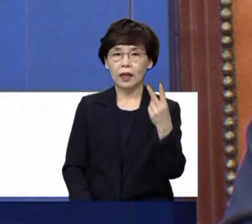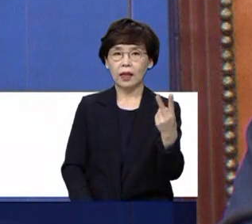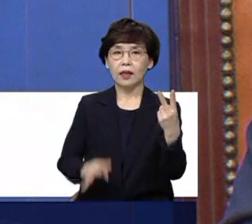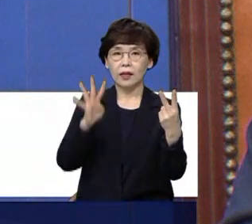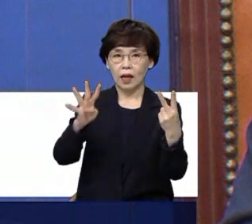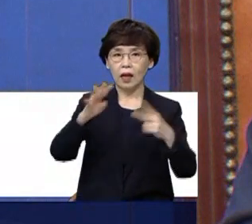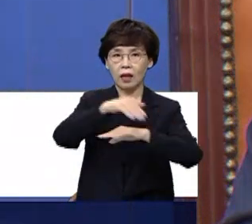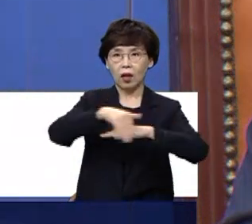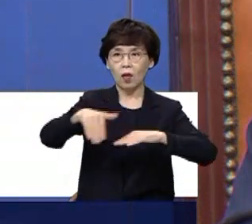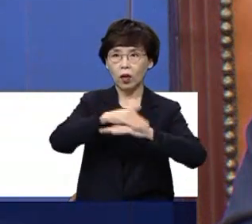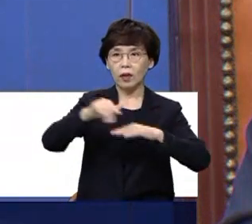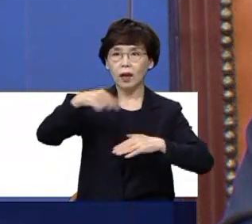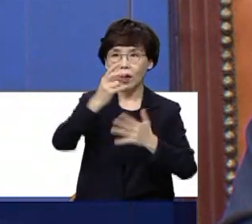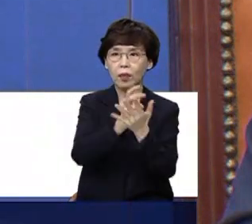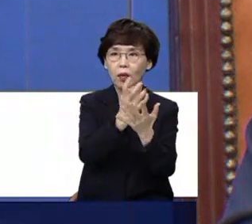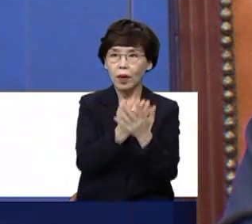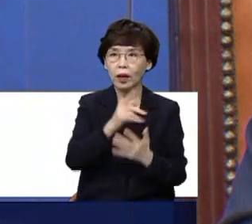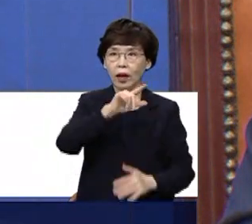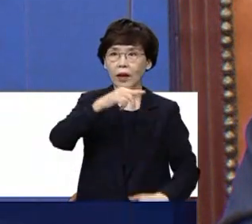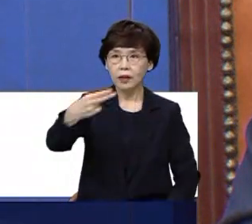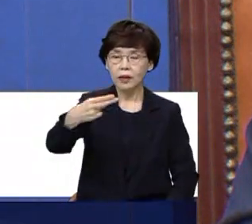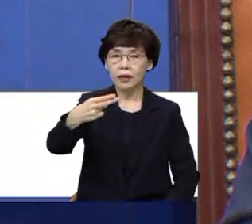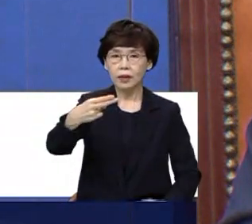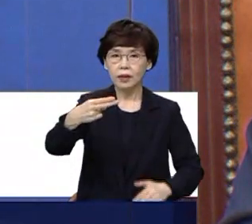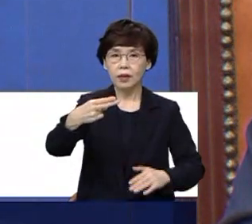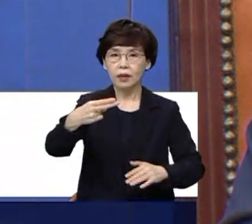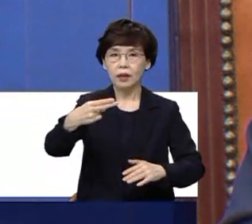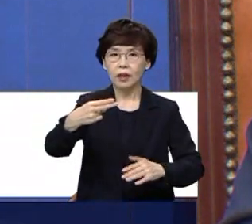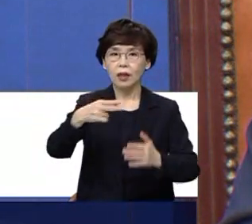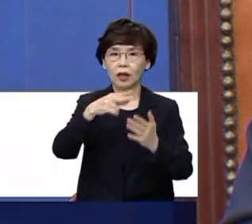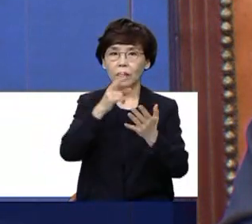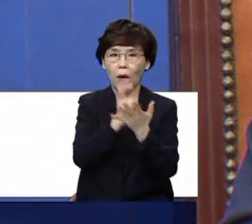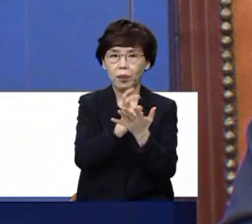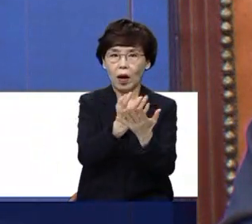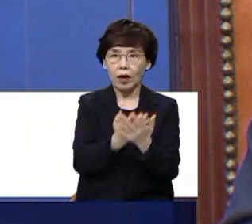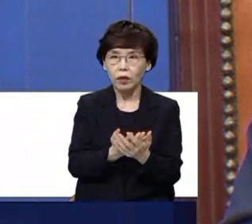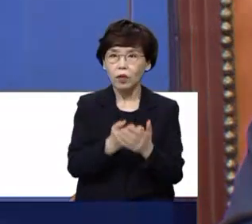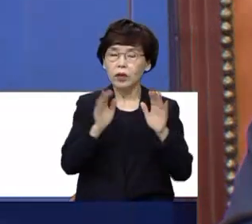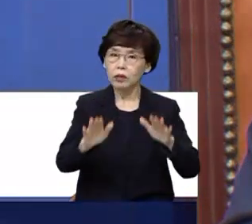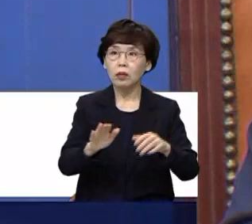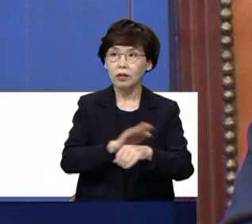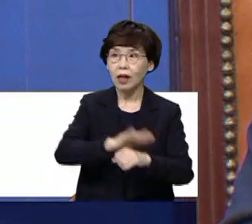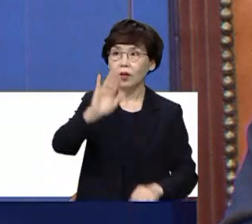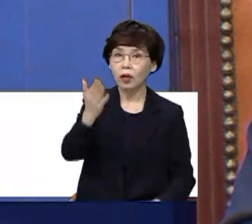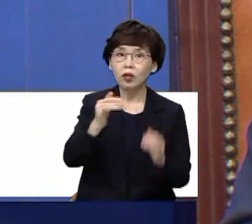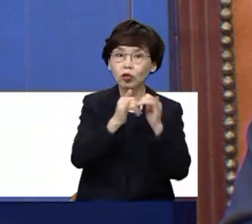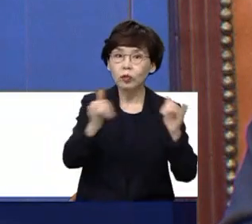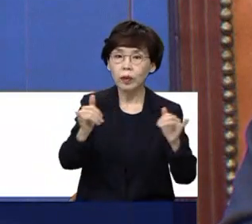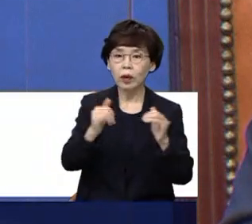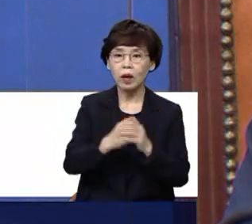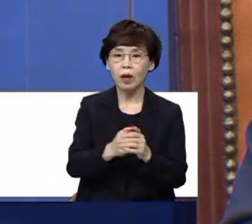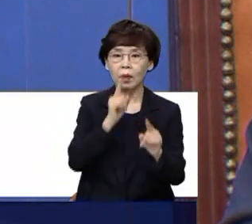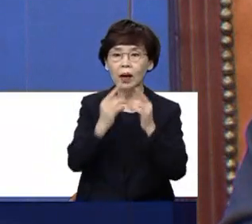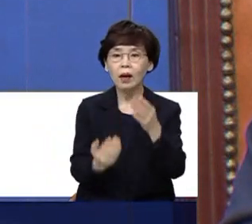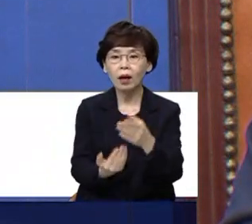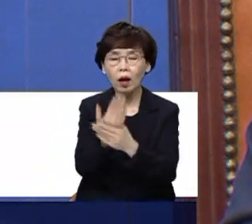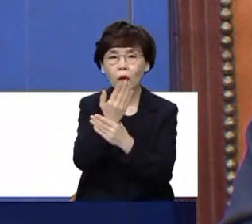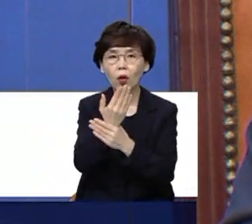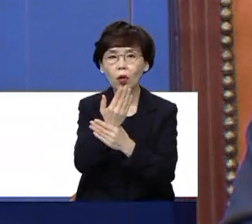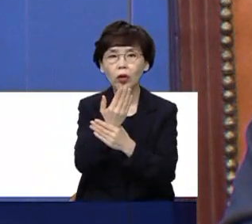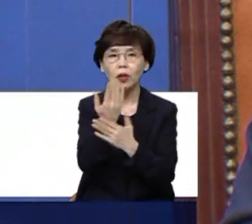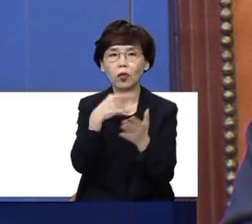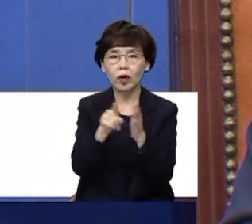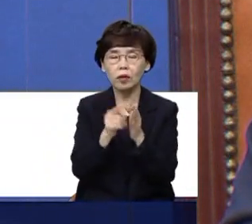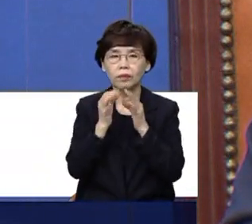법안과 LH 대책 법안 등도 이제 제대로 되었다는 국민의 말씀이 나올 수 있도록